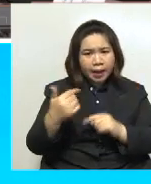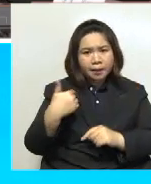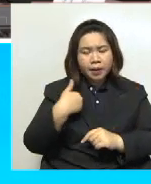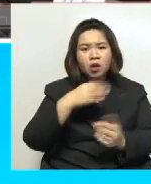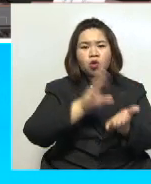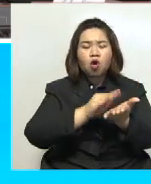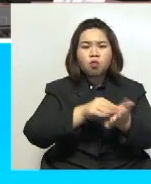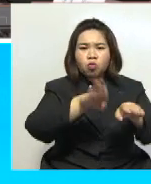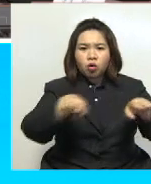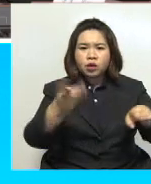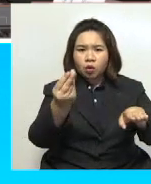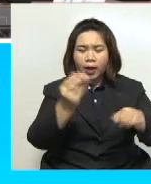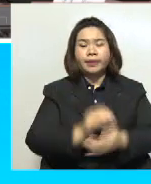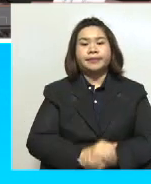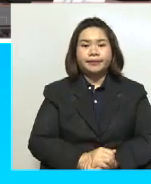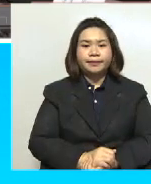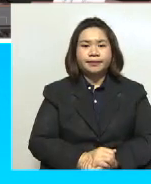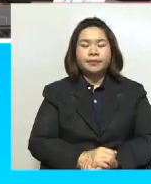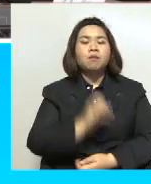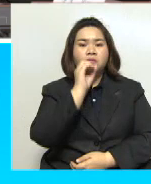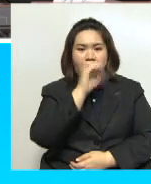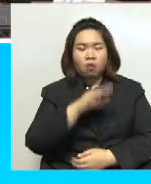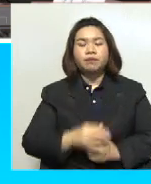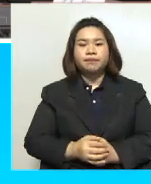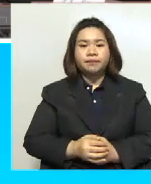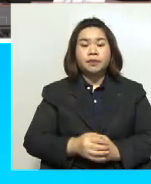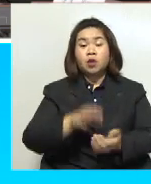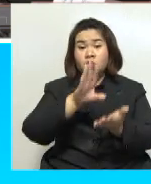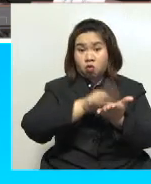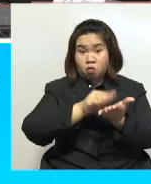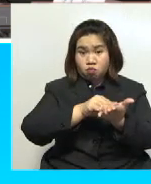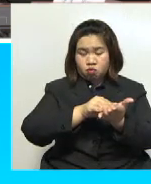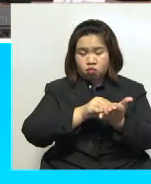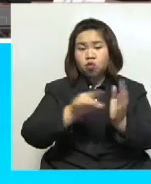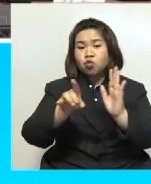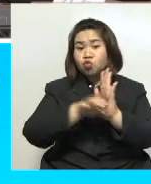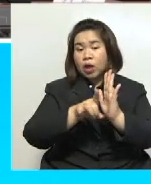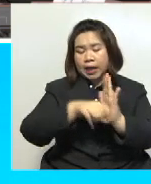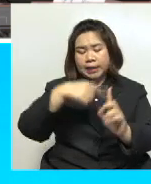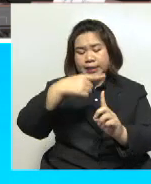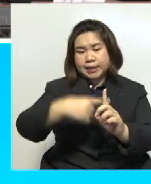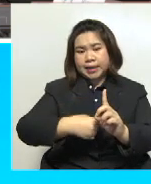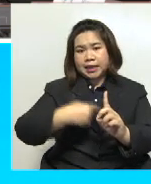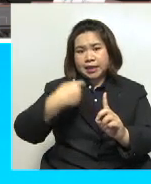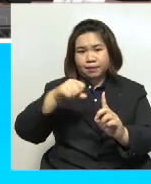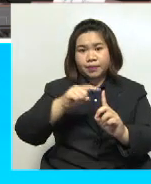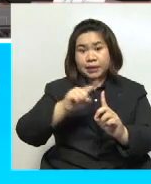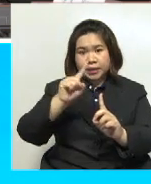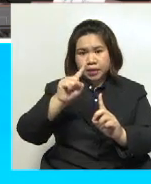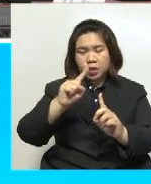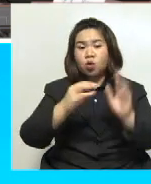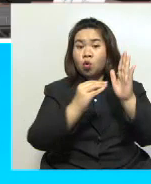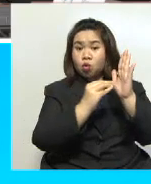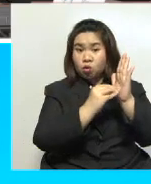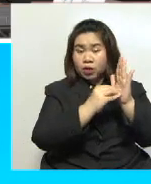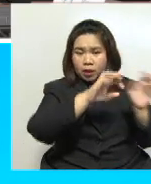ะ ครับสรุปแล้วเนี่ยก็ข้อมูลถึงเดือนตุลานะฮะก็รถกรุงเทพเนี่ยที่หมดอ